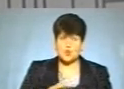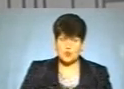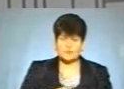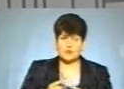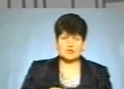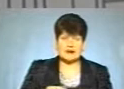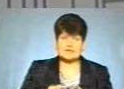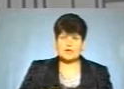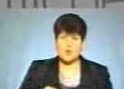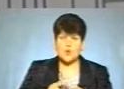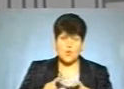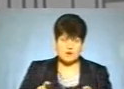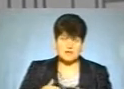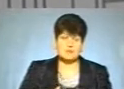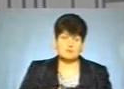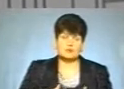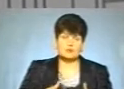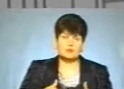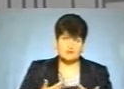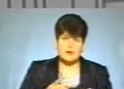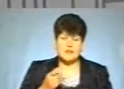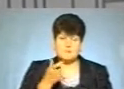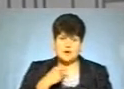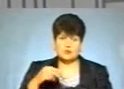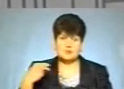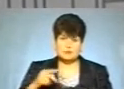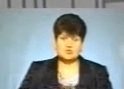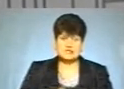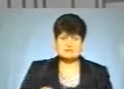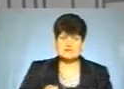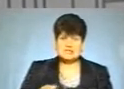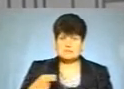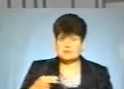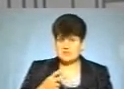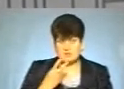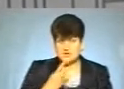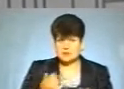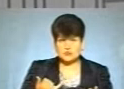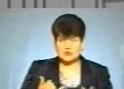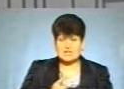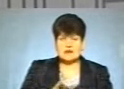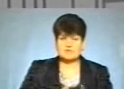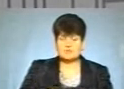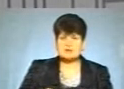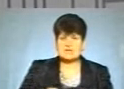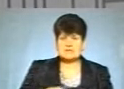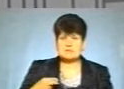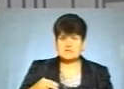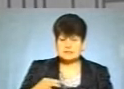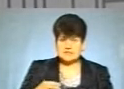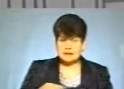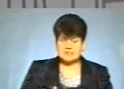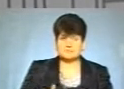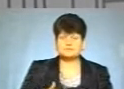конкретних органах, я б пропонувала пану президенту почати перше з адміністрації президента. Ми на сьогодні не побачили реформи адміністрації президента як